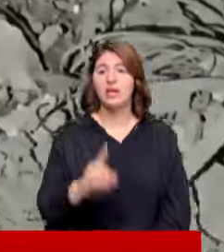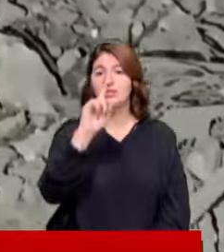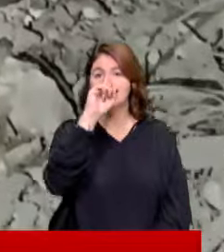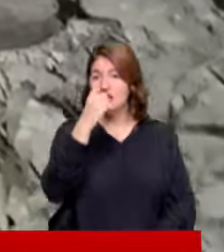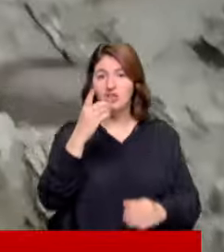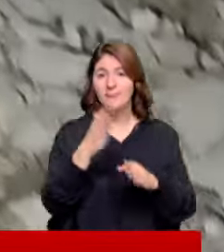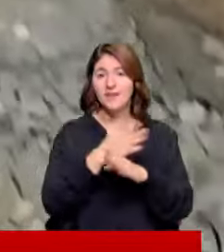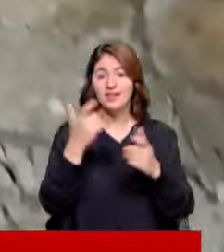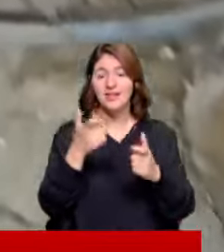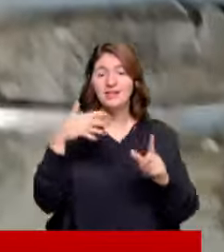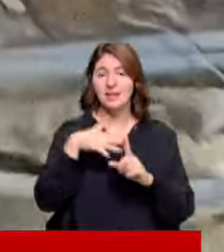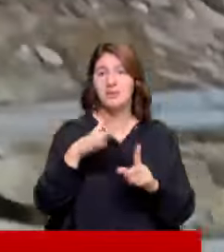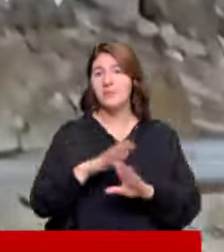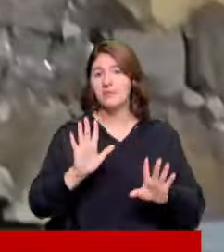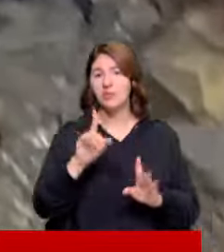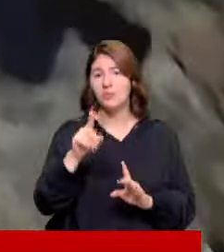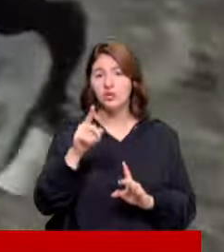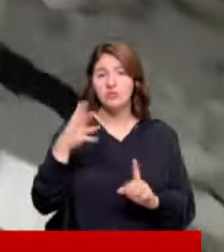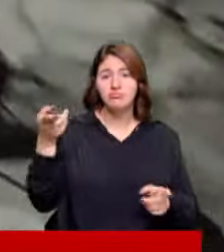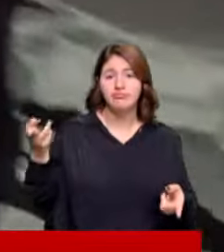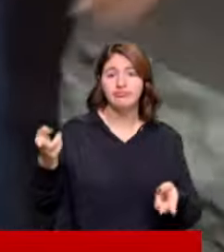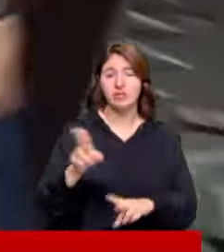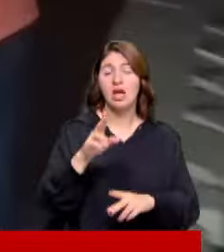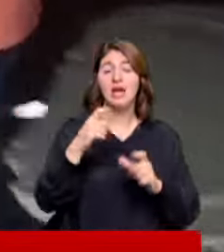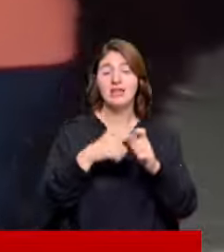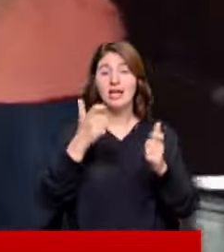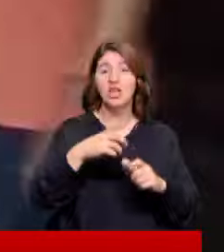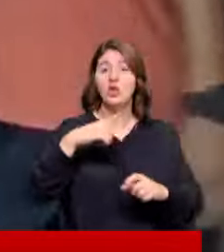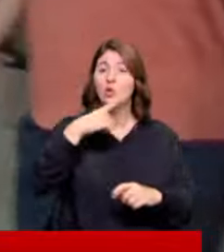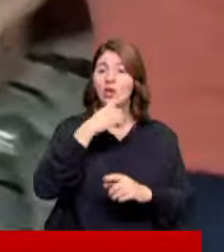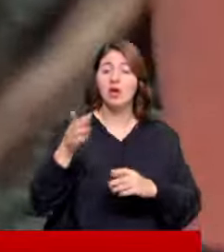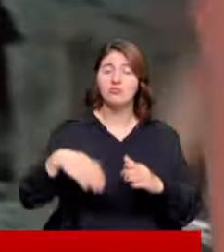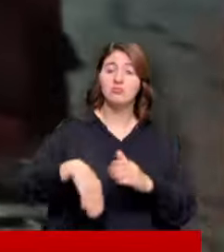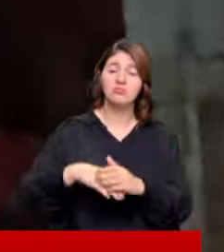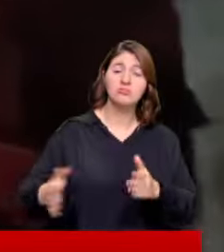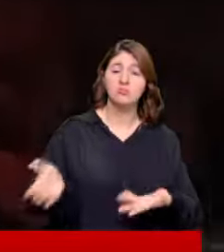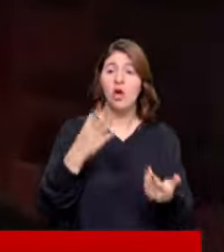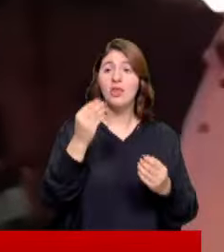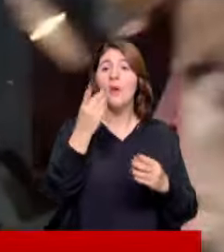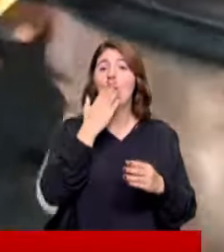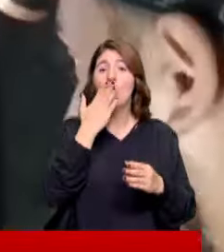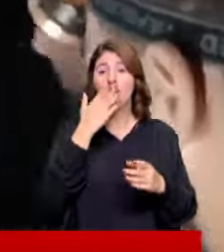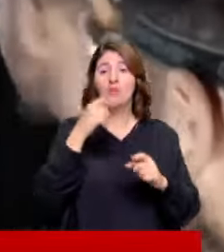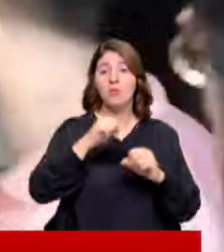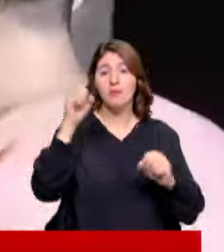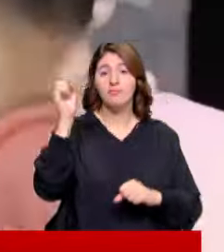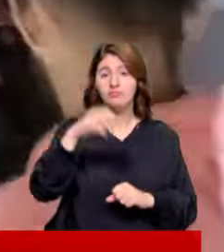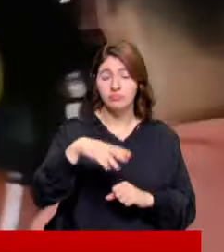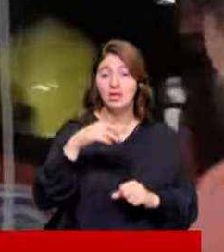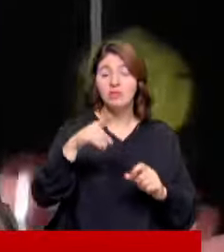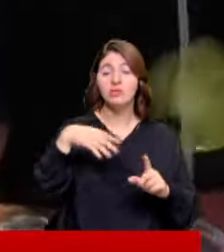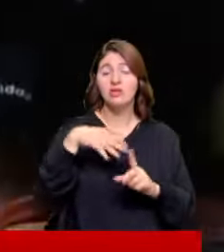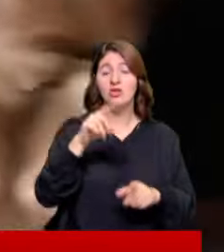Sadece pazar yeri saldırısıyla da bitmedi İsrail ordusunun katliamları. Gazze'de zorla yerinden edilen sivillerin barındığı bir okulu da vurdu İsrail.